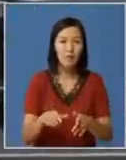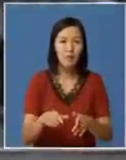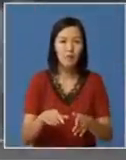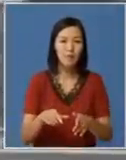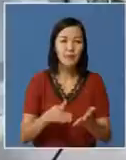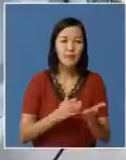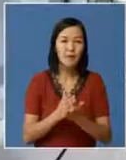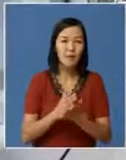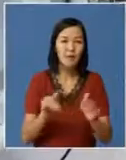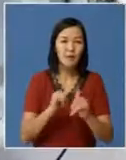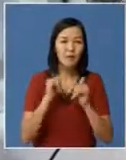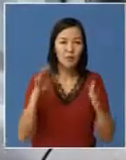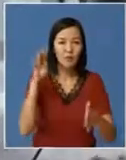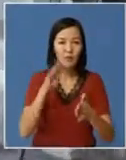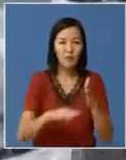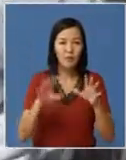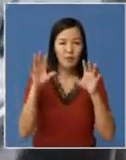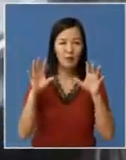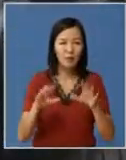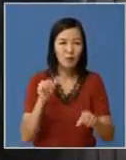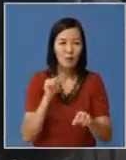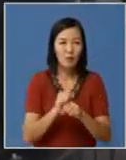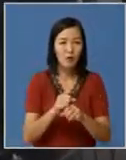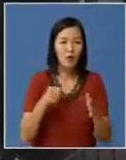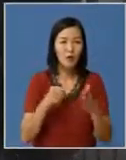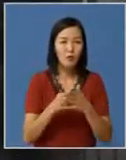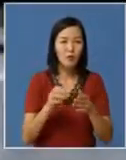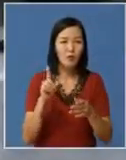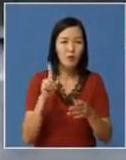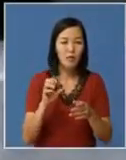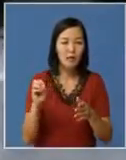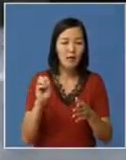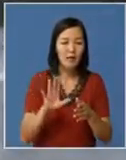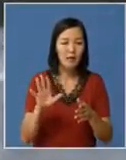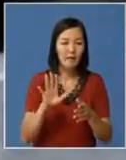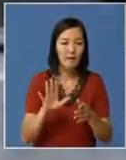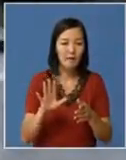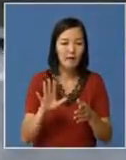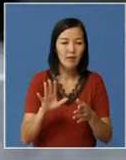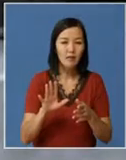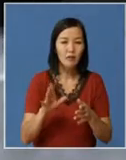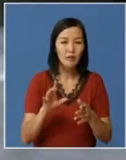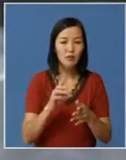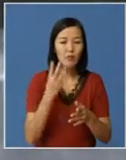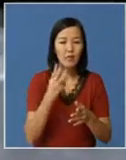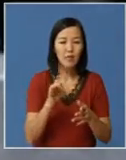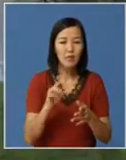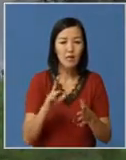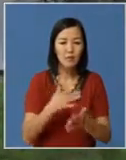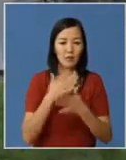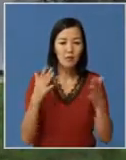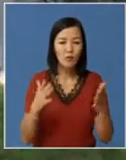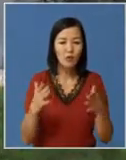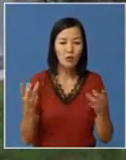Политик предлагает увеличить штрафы за незаконную парковку до 100 евро, что в 3 раза больше максимального финансового наказания на данный